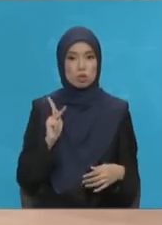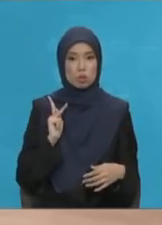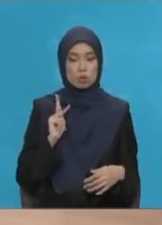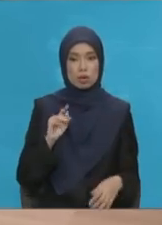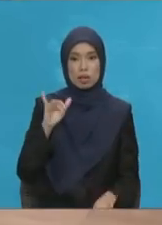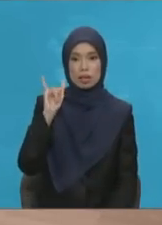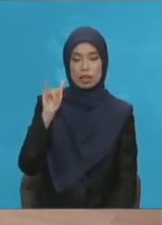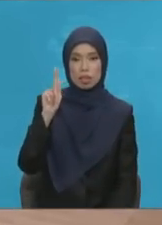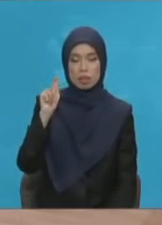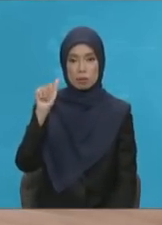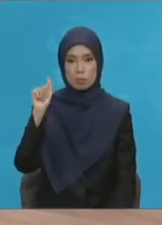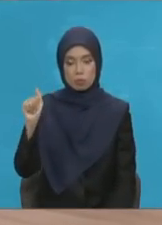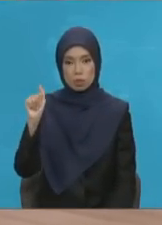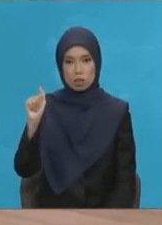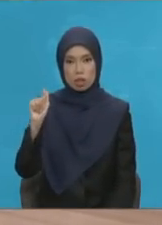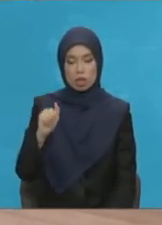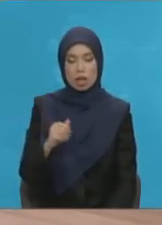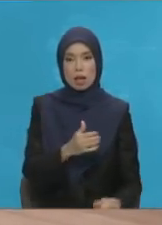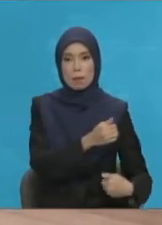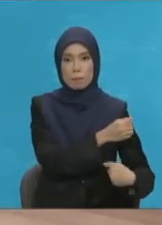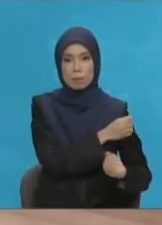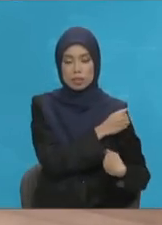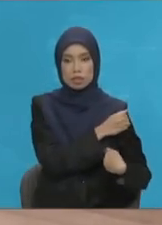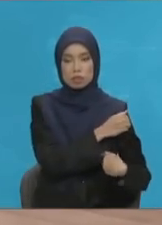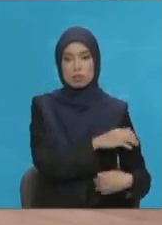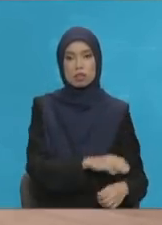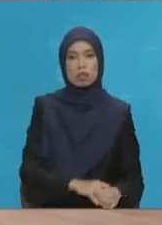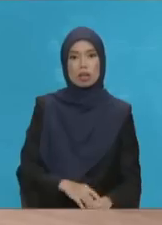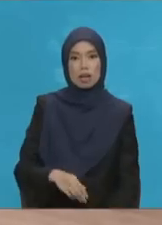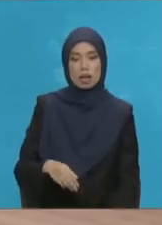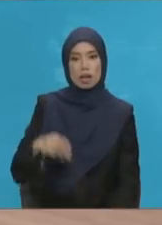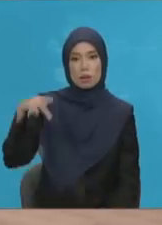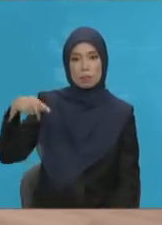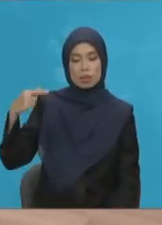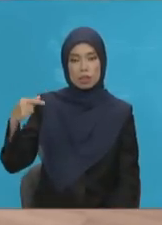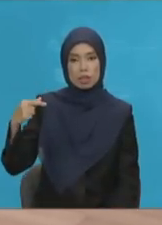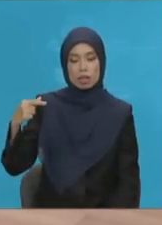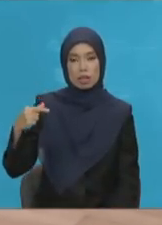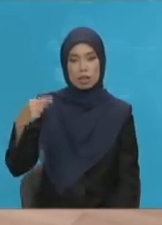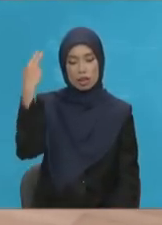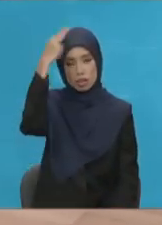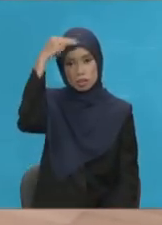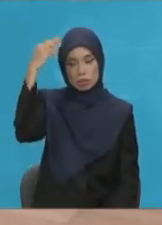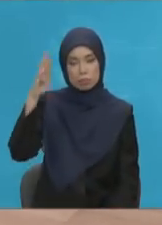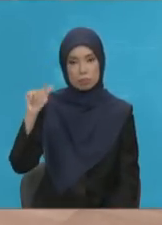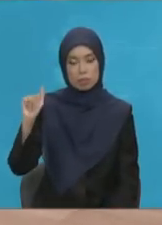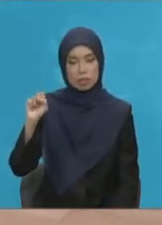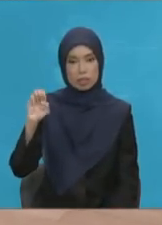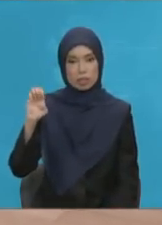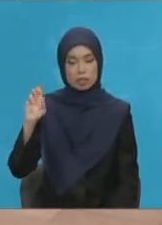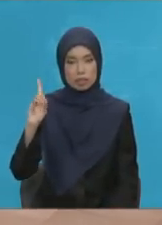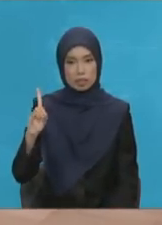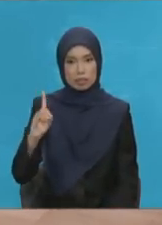Pangeran sang Gamara di Raja meja Jenderal besar Pangeran Haji Ibnu Basit berangkat tiba di istana